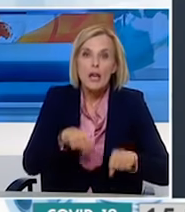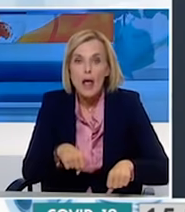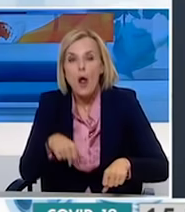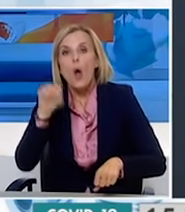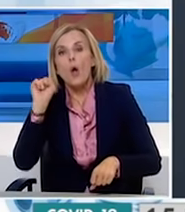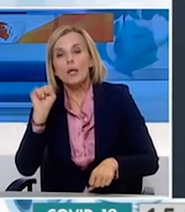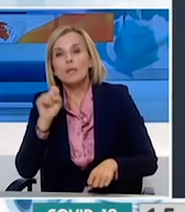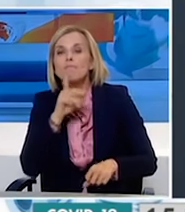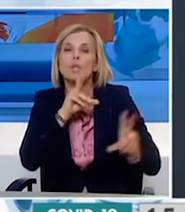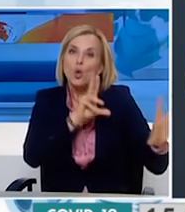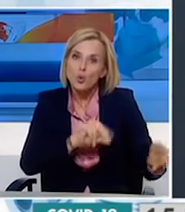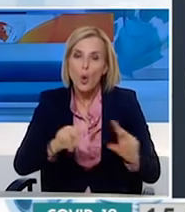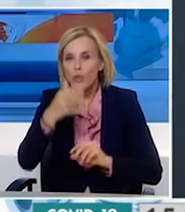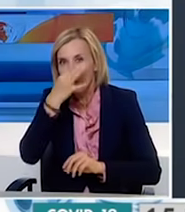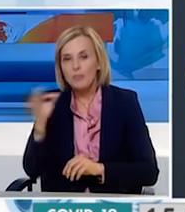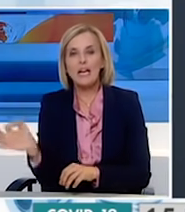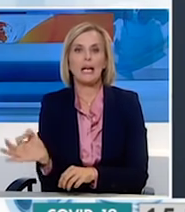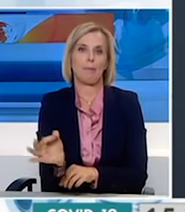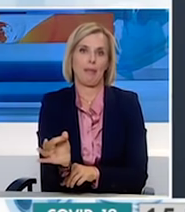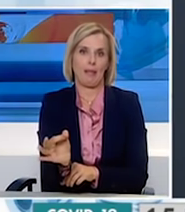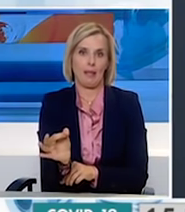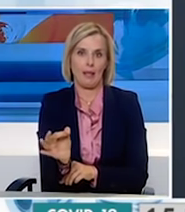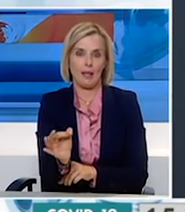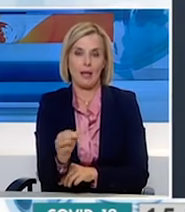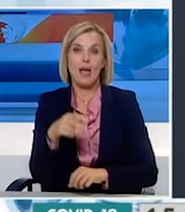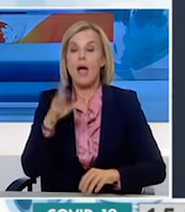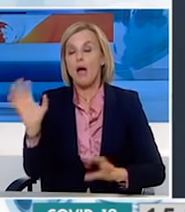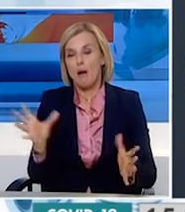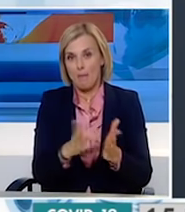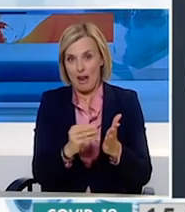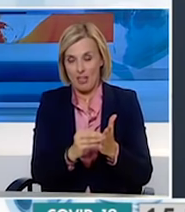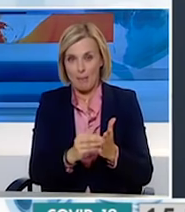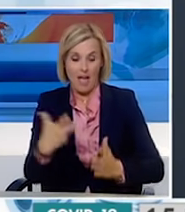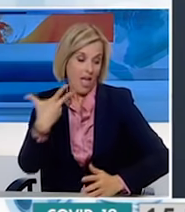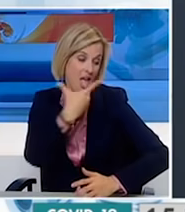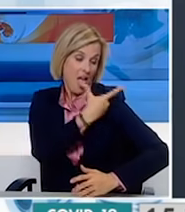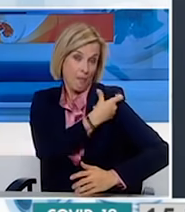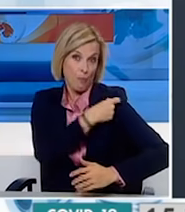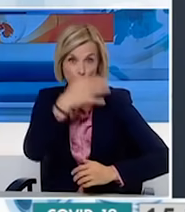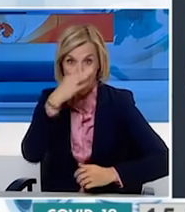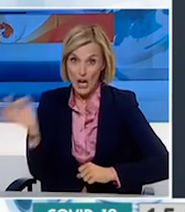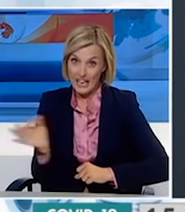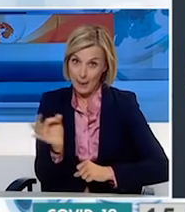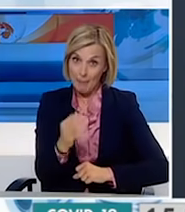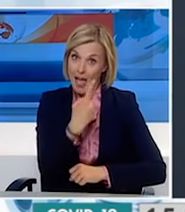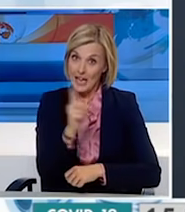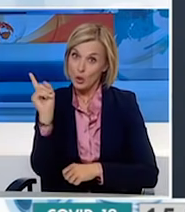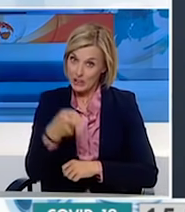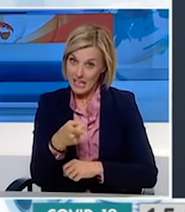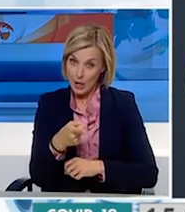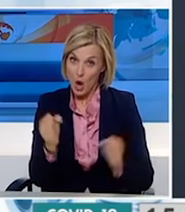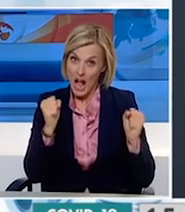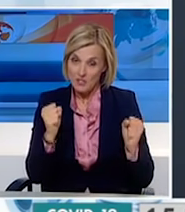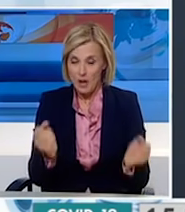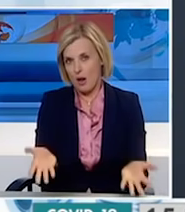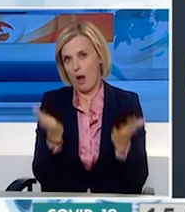κατανοήσουμε. Έτσι γίνεται και με τη γρίπη. Κάνεις ένα εμβολιασμό, ο οποίος δεν είναι 100% αποτελεσματικός, και αυτό που μας μένει είναι αυτός